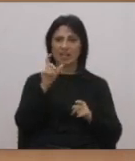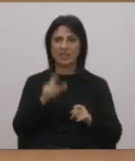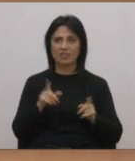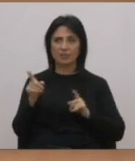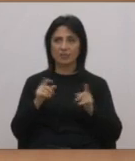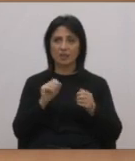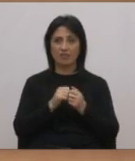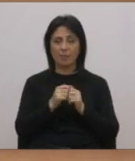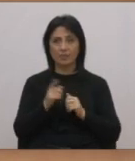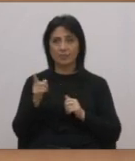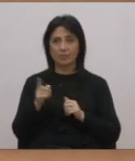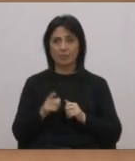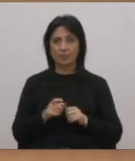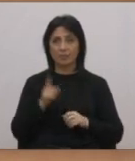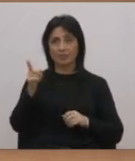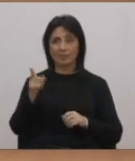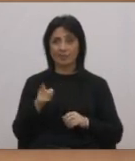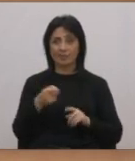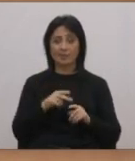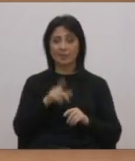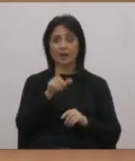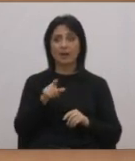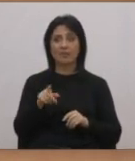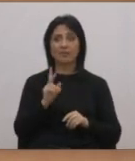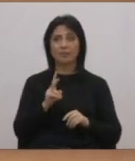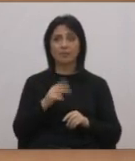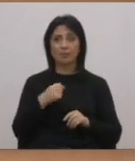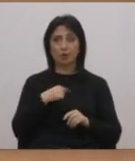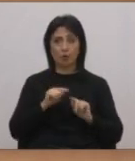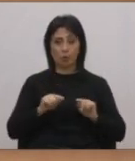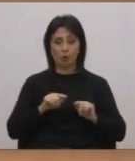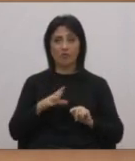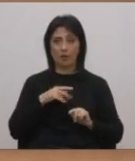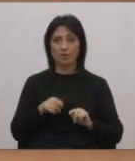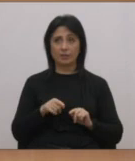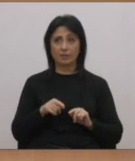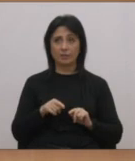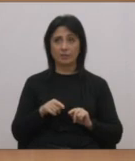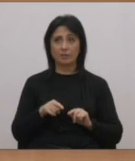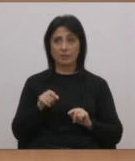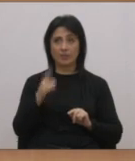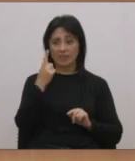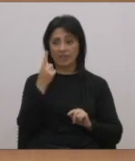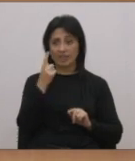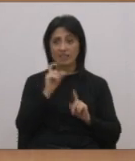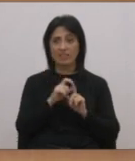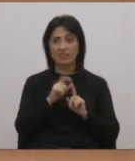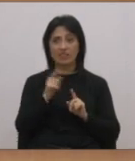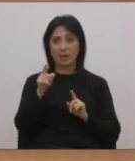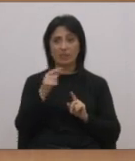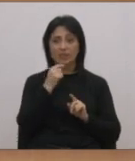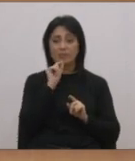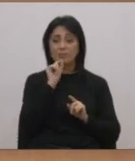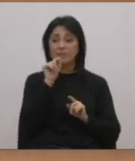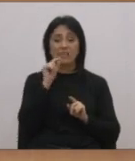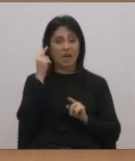რაღაცა ქვებს ისურიან. Ეს ის ხალხია, კაცო, მე რა ოპოზიციაში ვიყავი. Ერთი სიტყვა ამათი წკმუტუნი